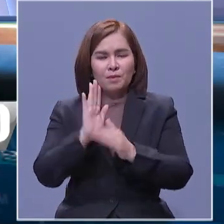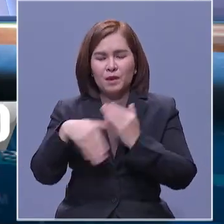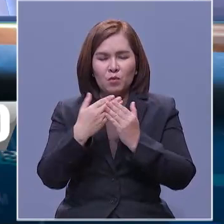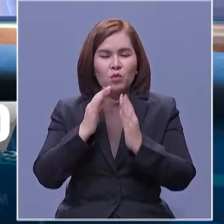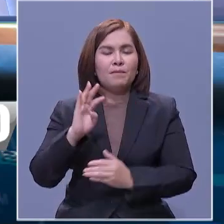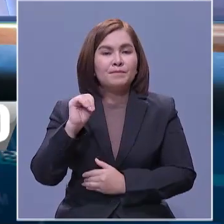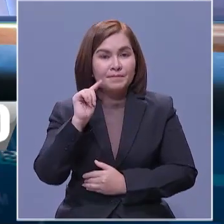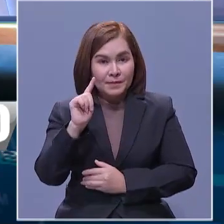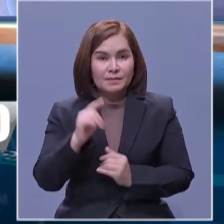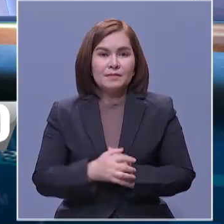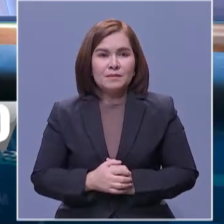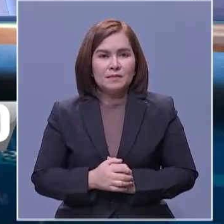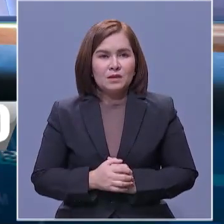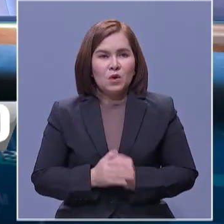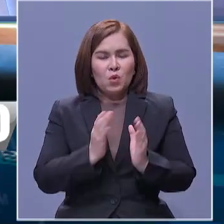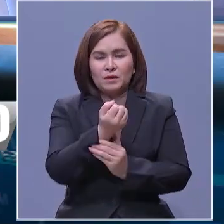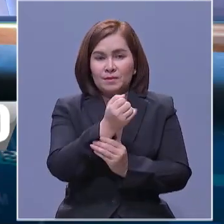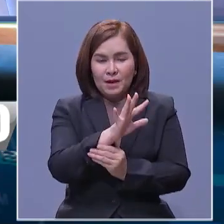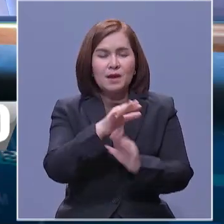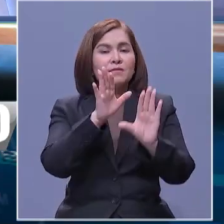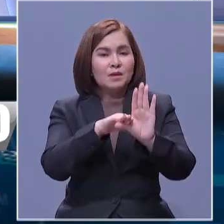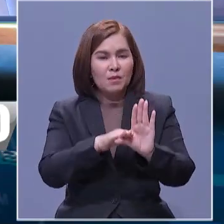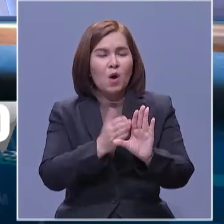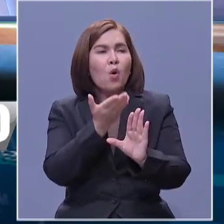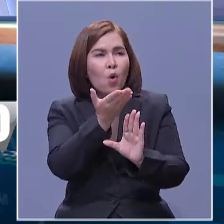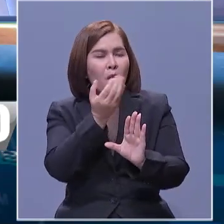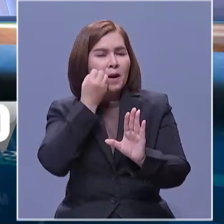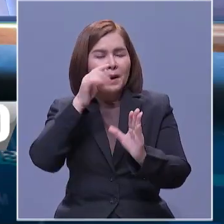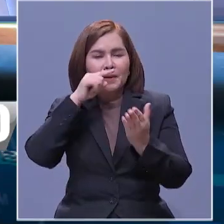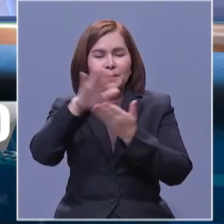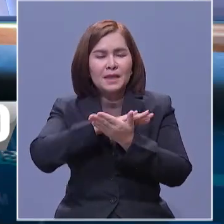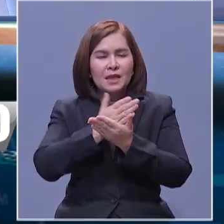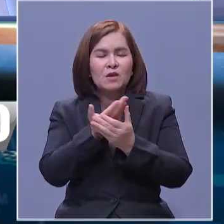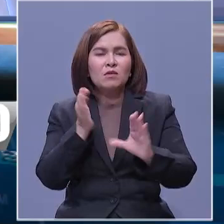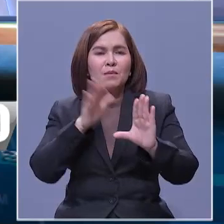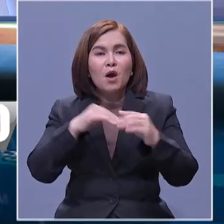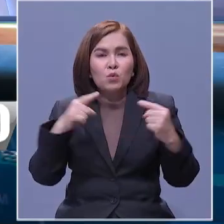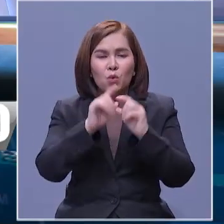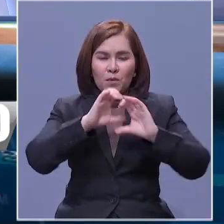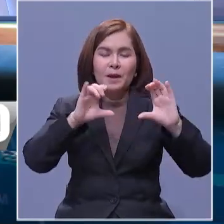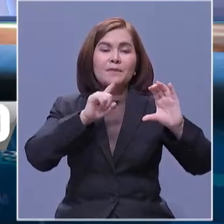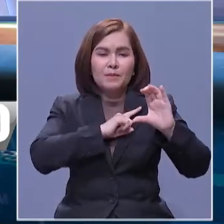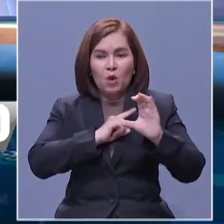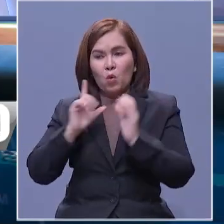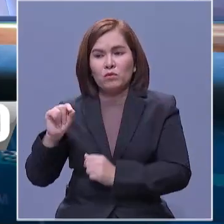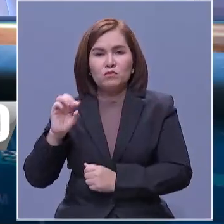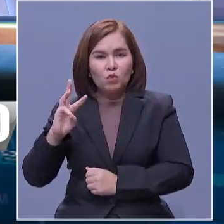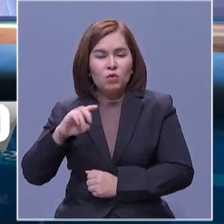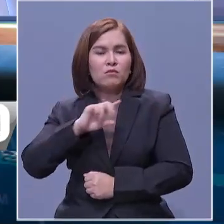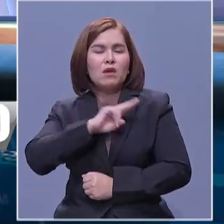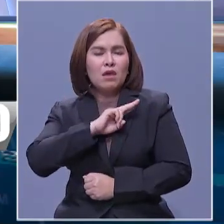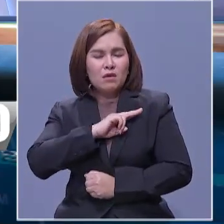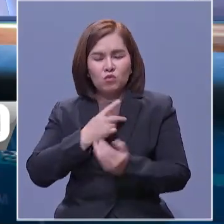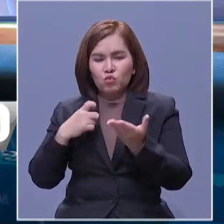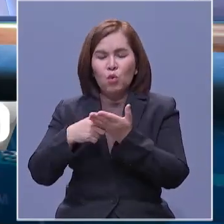คนนะที่กลับมาจะแบ่งเป็น15คนเนี่ยลงทะเบียนขอกลับไทยผ่านทางภาครัฐใช่ไหมครับส่วนอีก26คนอันนี้ซื้อตั๋วกลับ